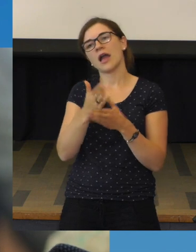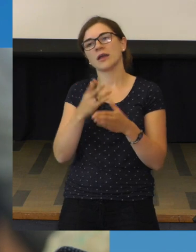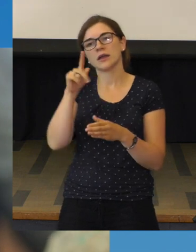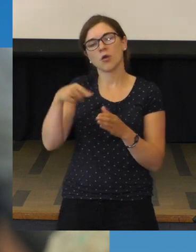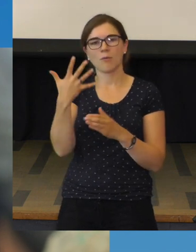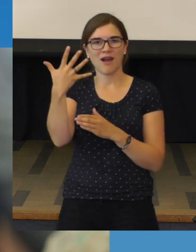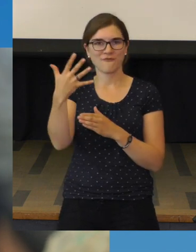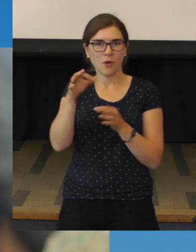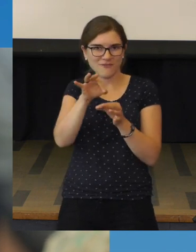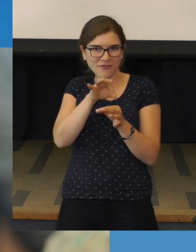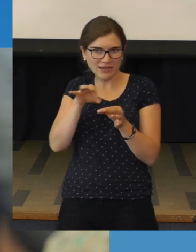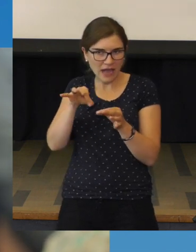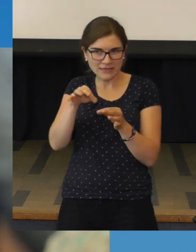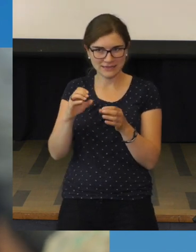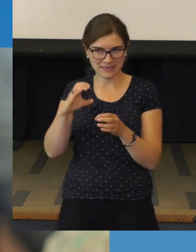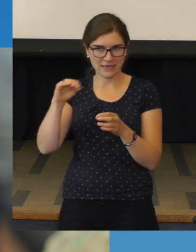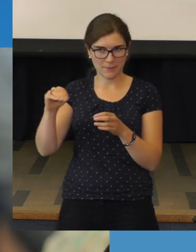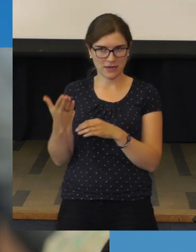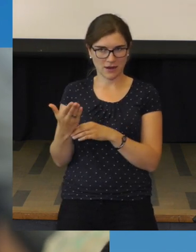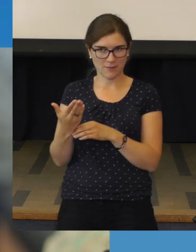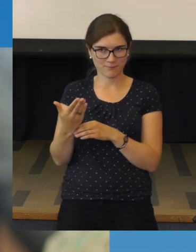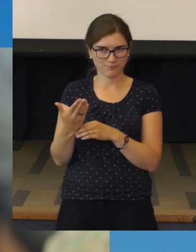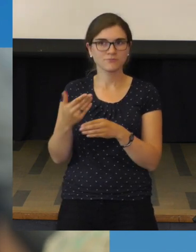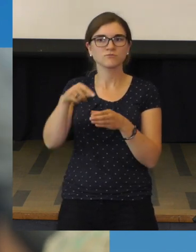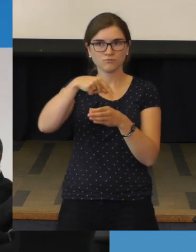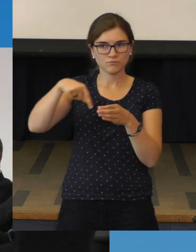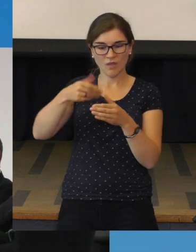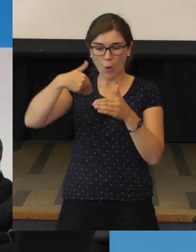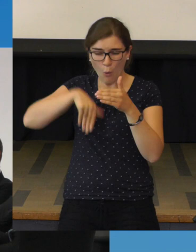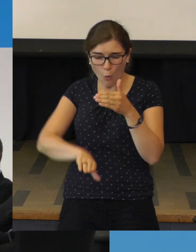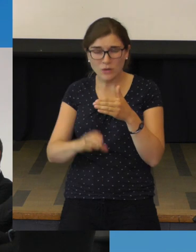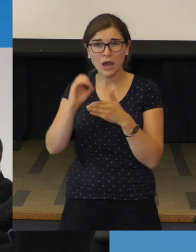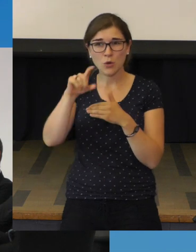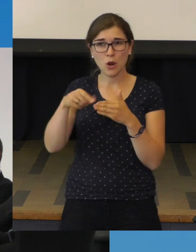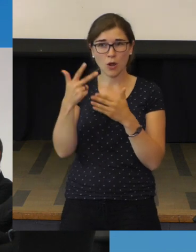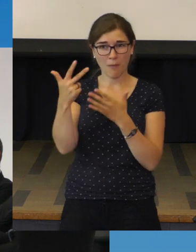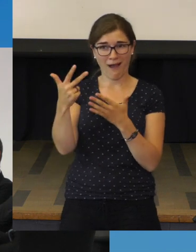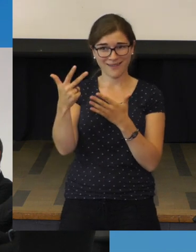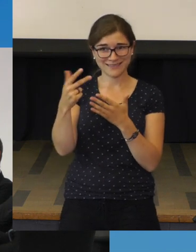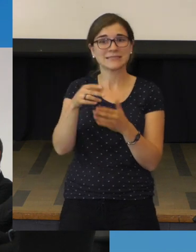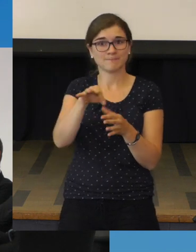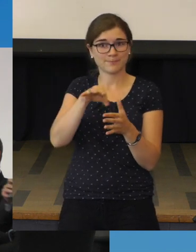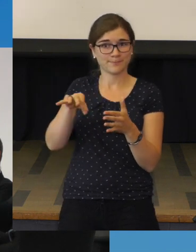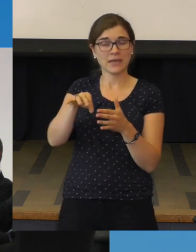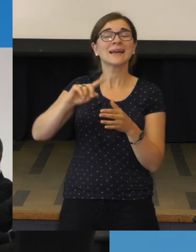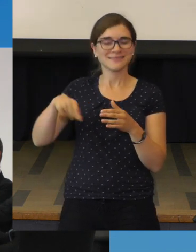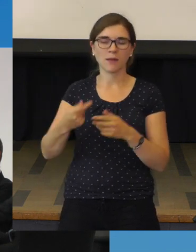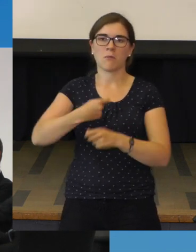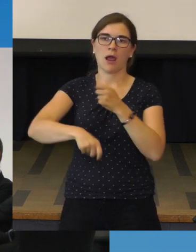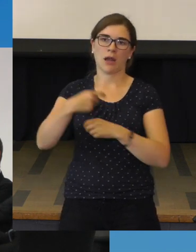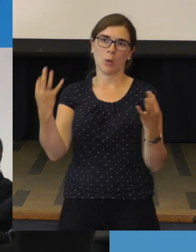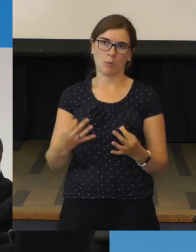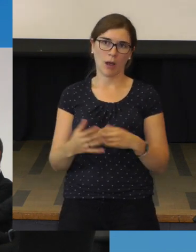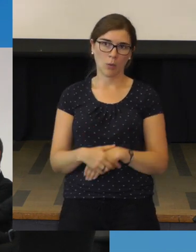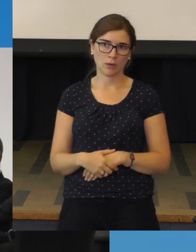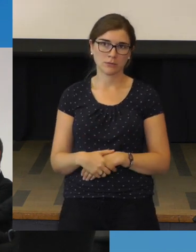Quadratzentimeter liegt, unter 1 bzw. unter 0,8 Quadratzentimeter liegt, dann sollte man die Klappe behandeln. So, nun